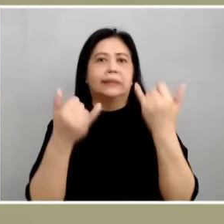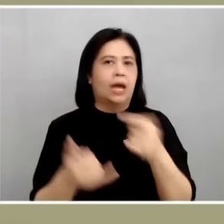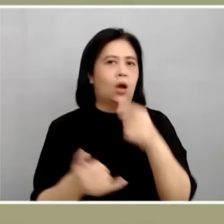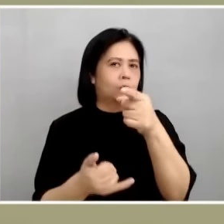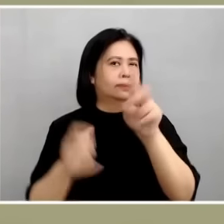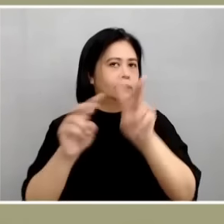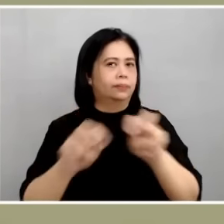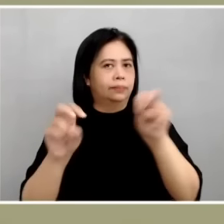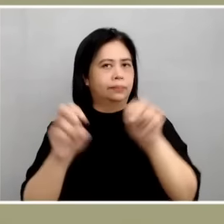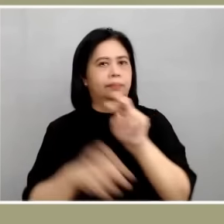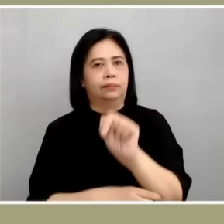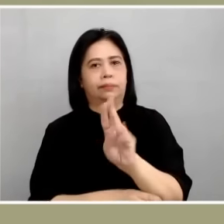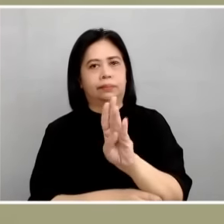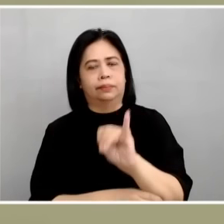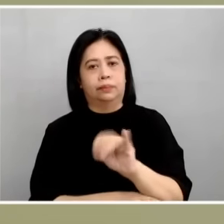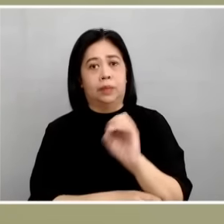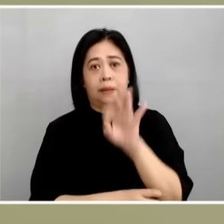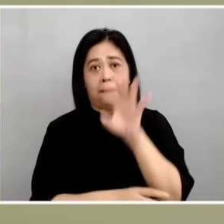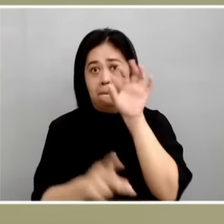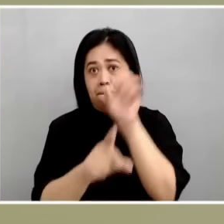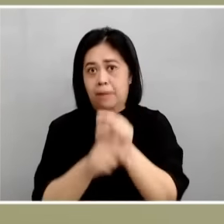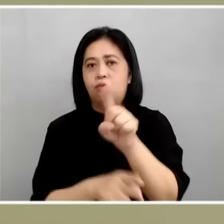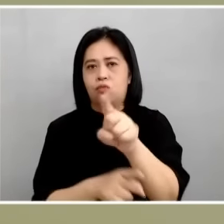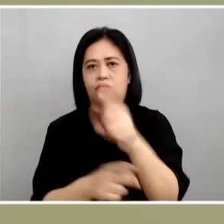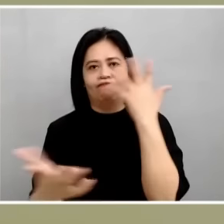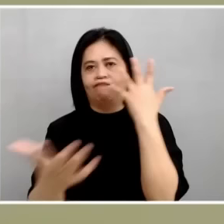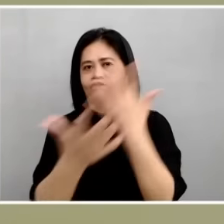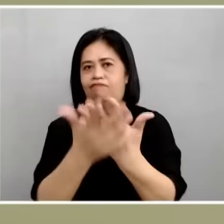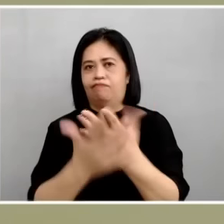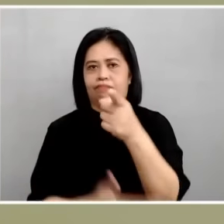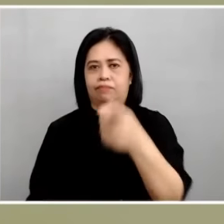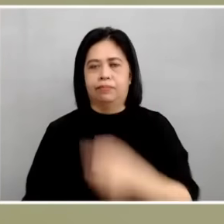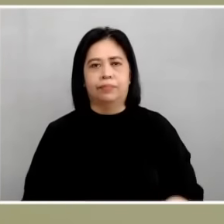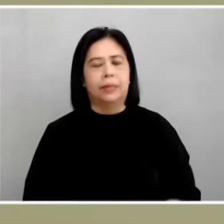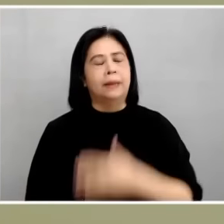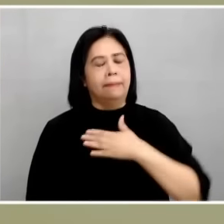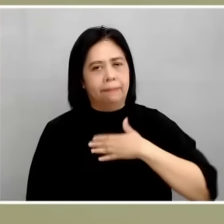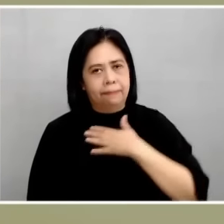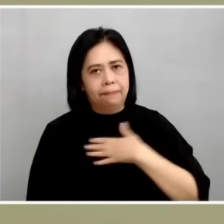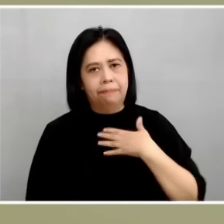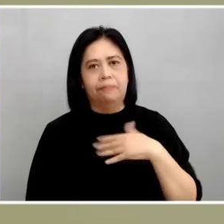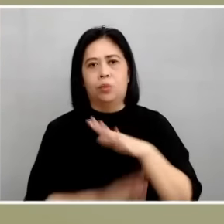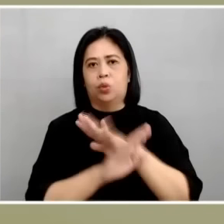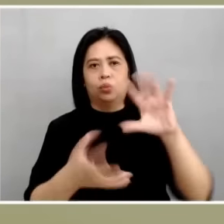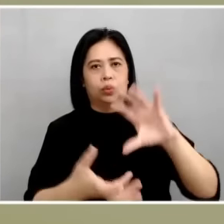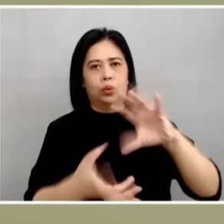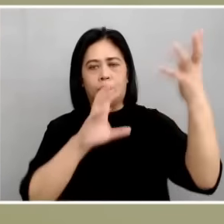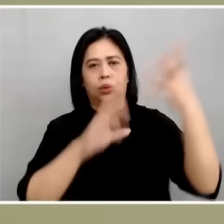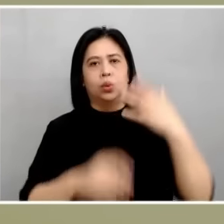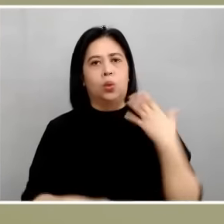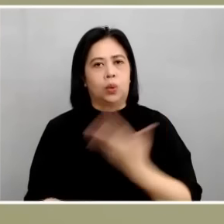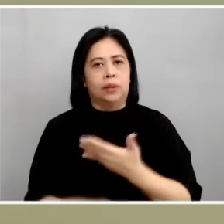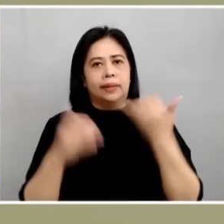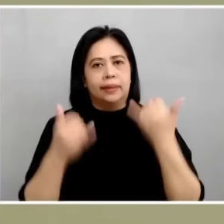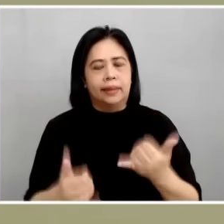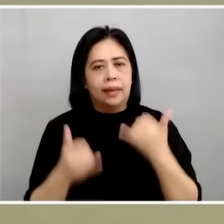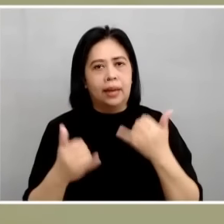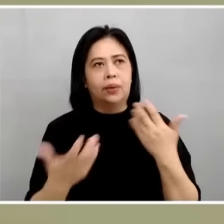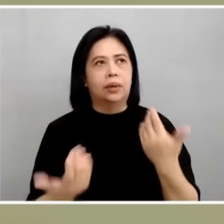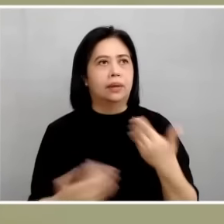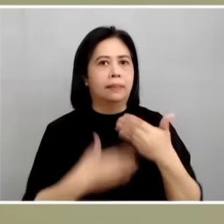ng NBI. At kung mahuli kayo, ipakukulong kayo. Please lang, wag nating guluhin. We are now at a phase na